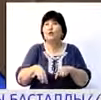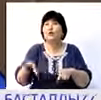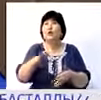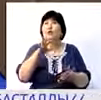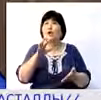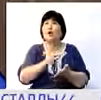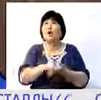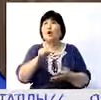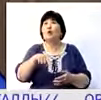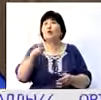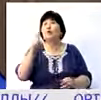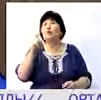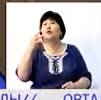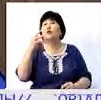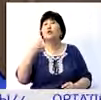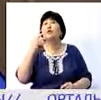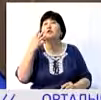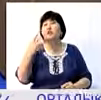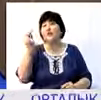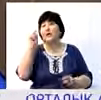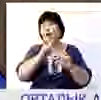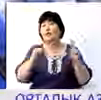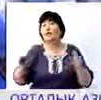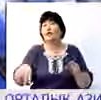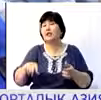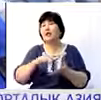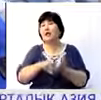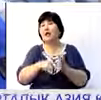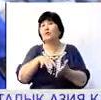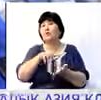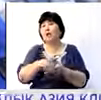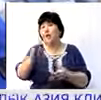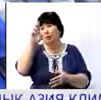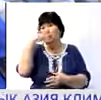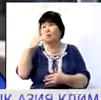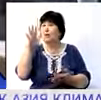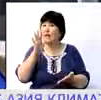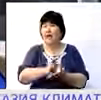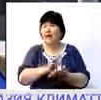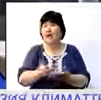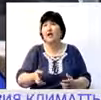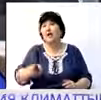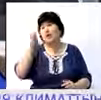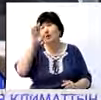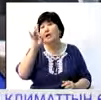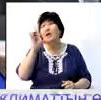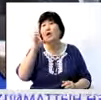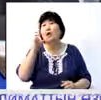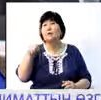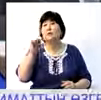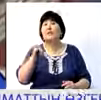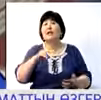орналасқан нөмірі 135-ші мектеп директорының кабинетінде орналасқан мемлекеттік ту ластанған. Мемлекеттік рәміздердің стандартқа